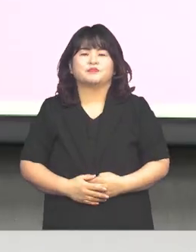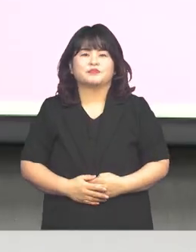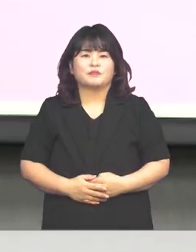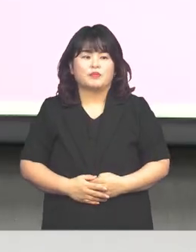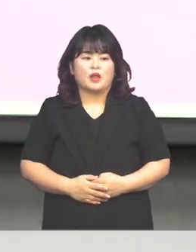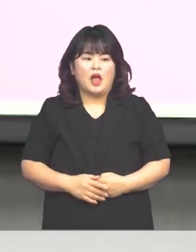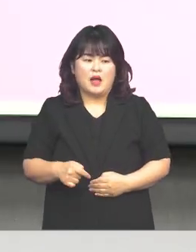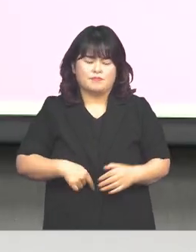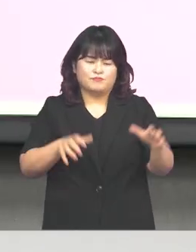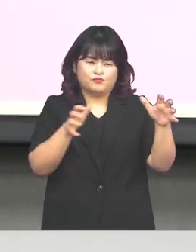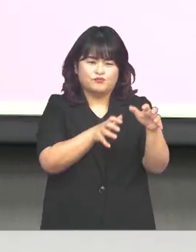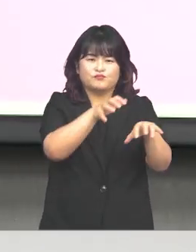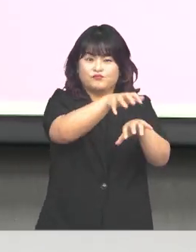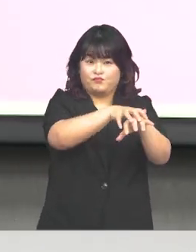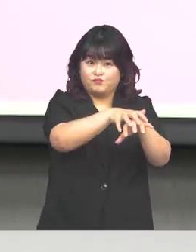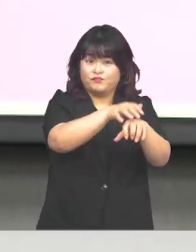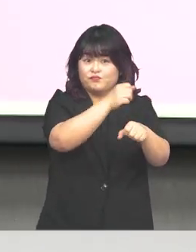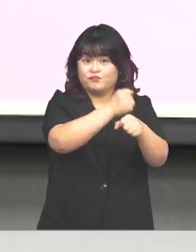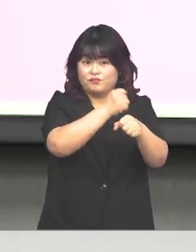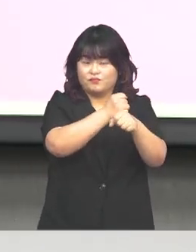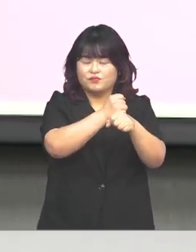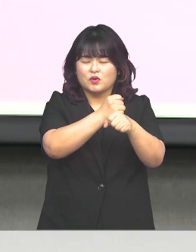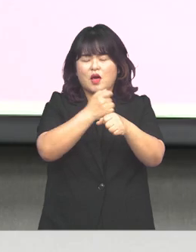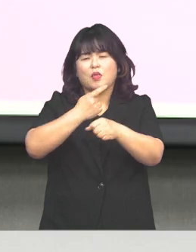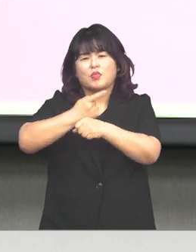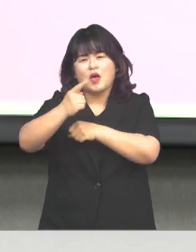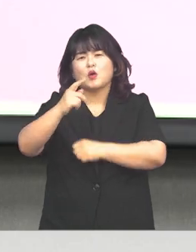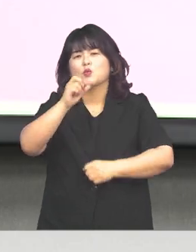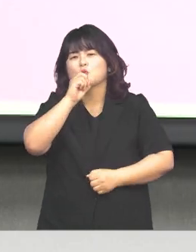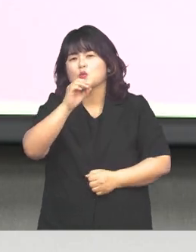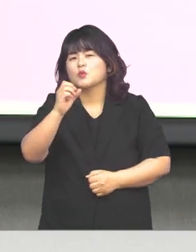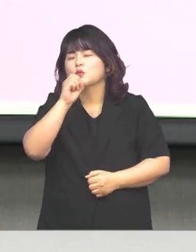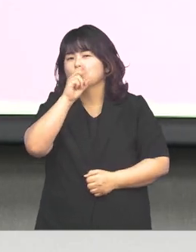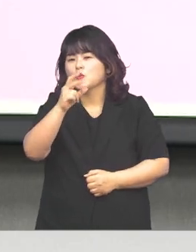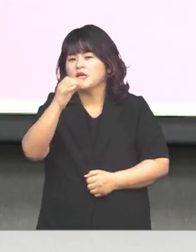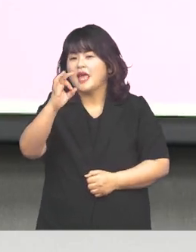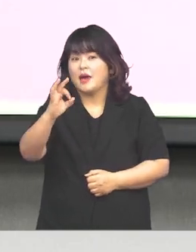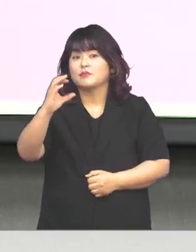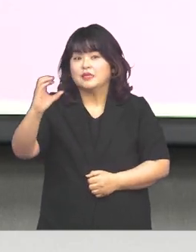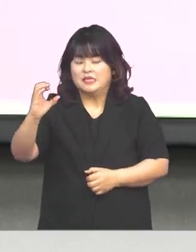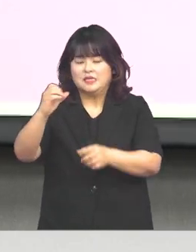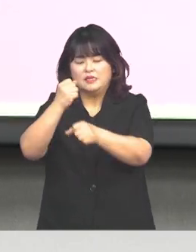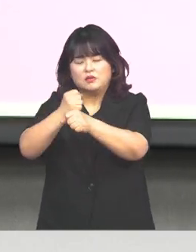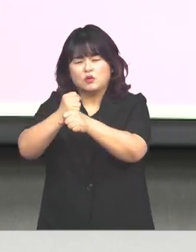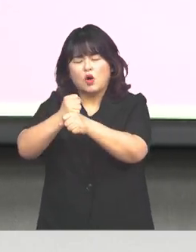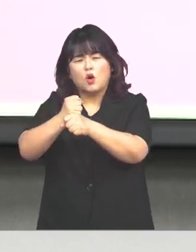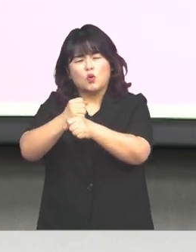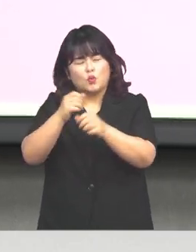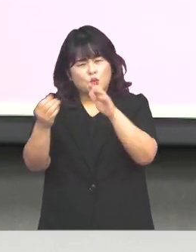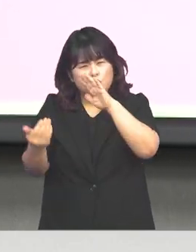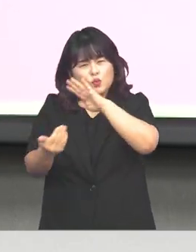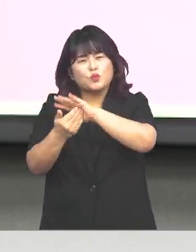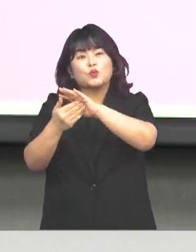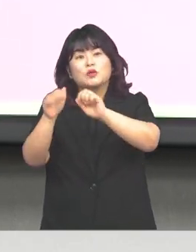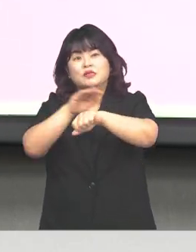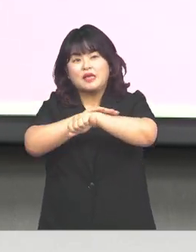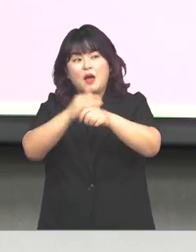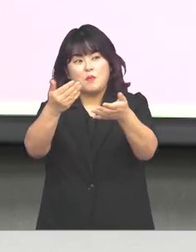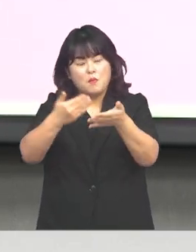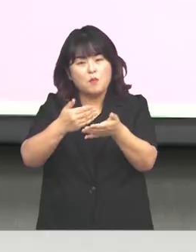혼연일체가 돼가지고 내년에 용인FC가 정말 놀라운 성적으로 시민들의 사랑을 받고 나아가서